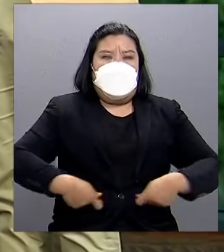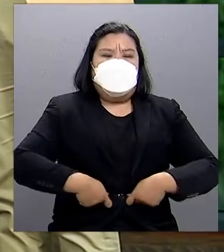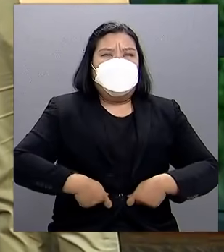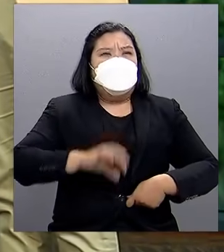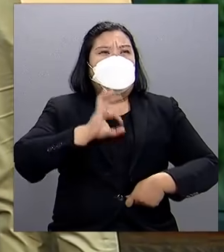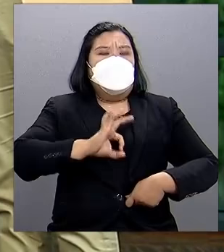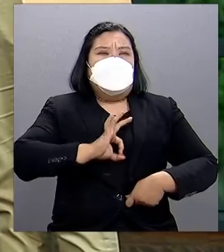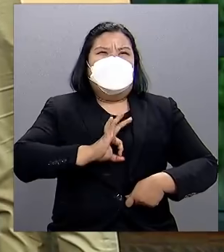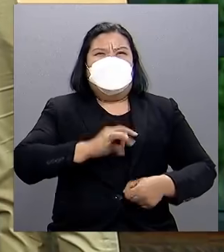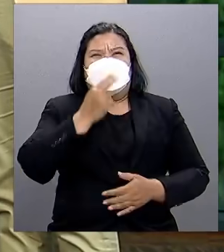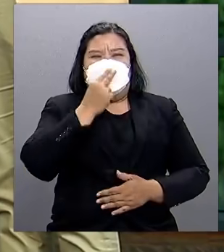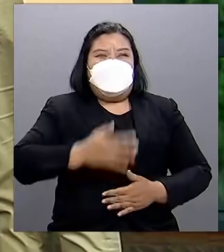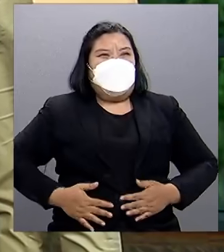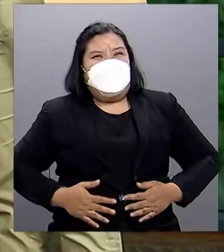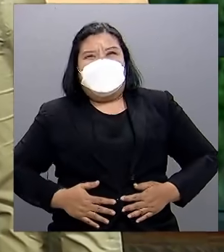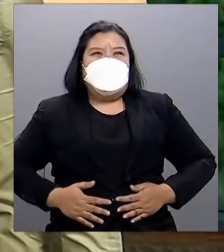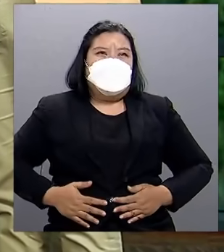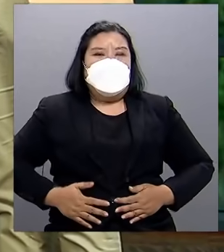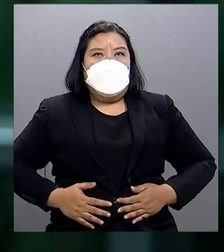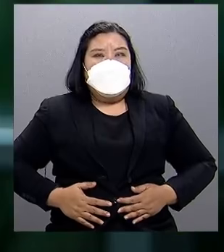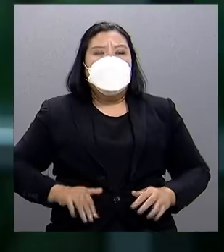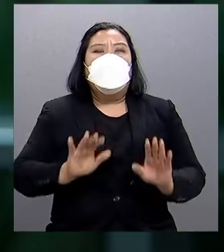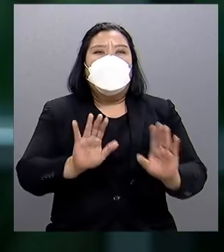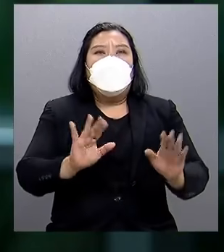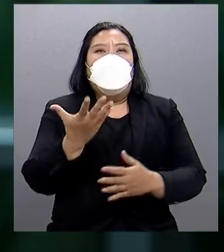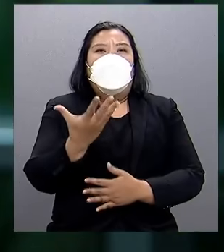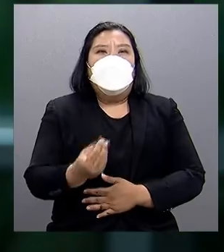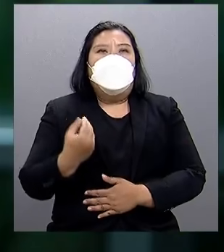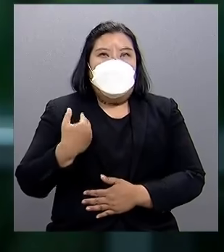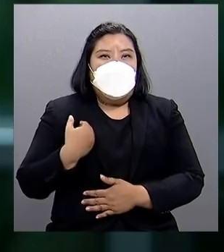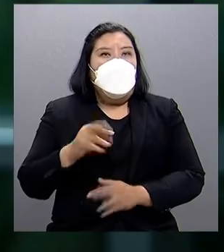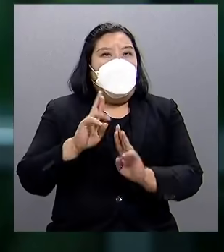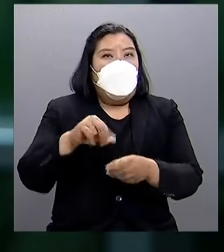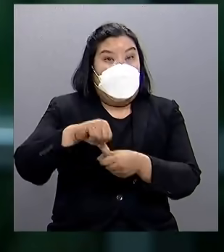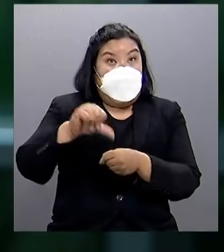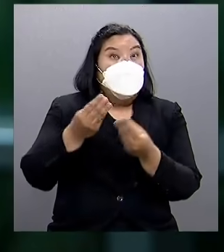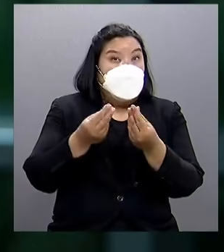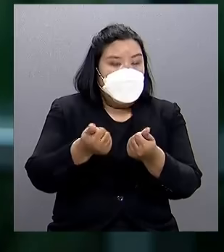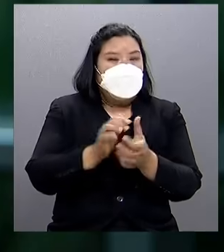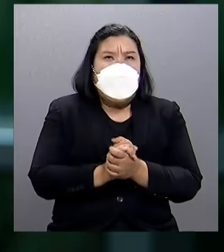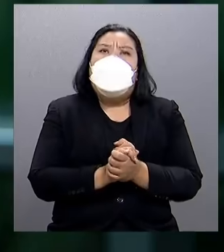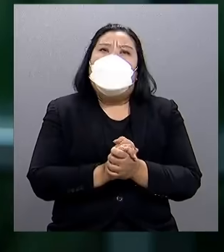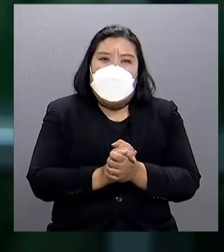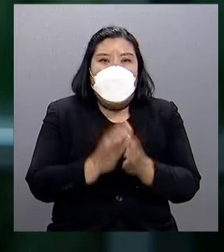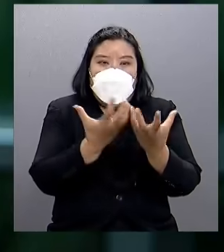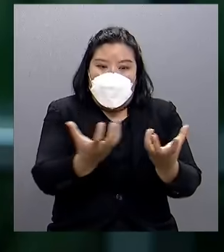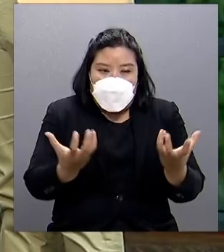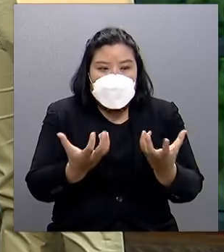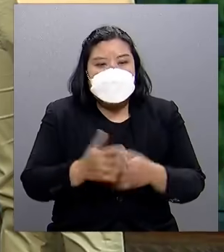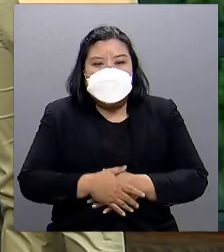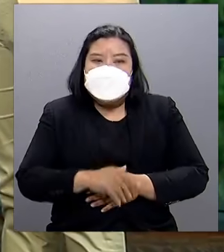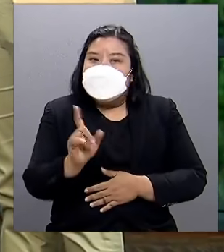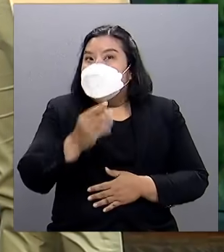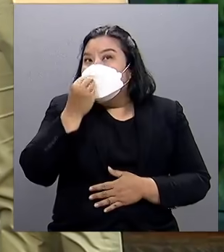แล้วเริ่มแน่นแล้วเราต้องควบคุมน้ำหนักลงมาควบคุมไขมัน เรามาดูว่าอาหารที่จะทำให้ระบบเผาผลาญในร่างกายของเราเนี่ย